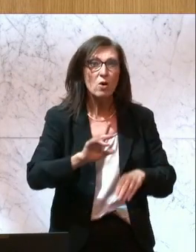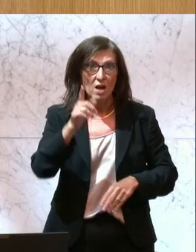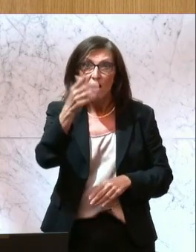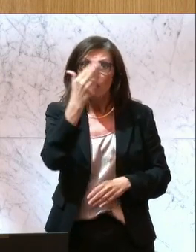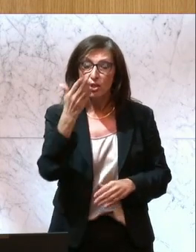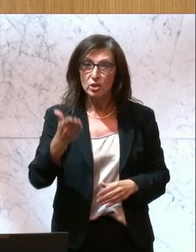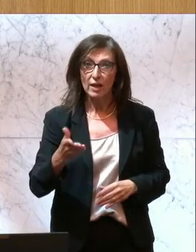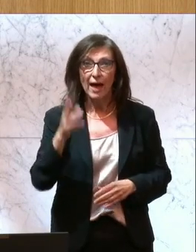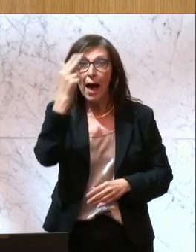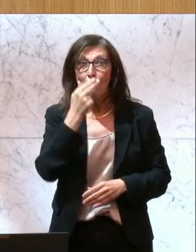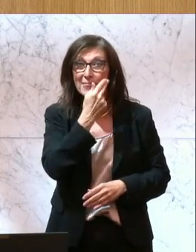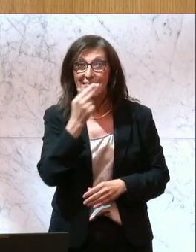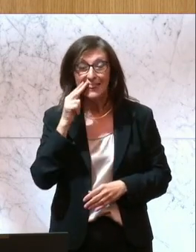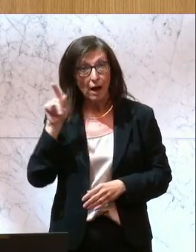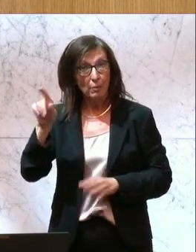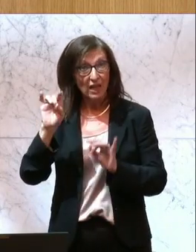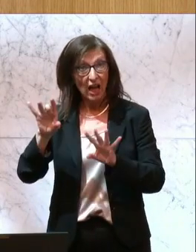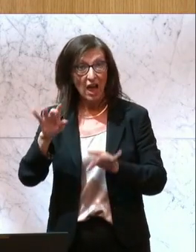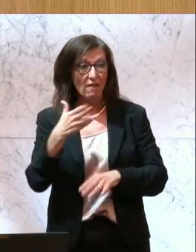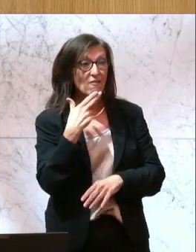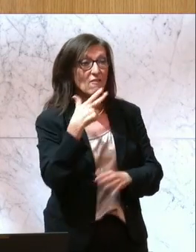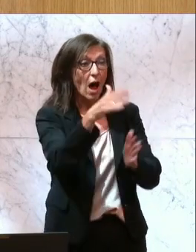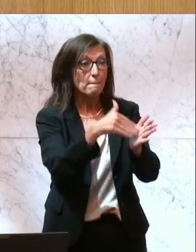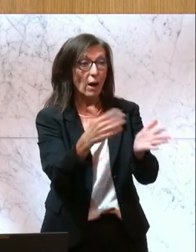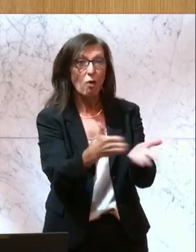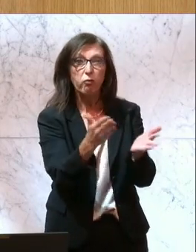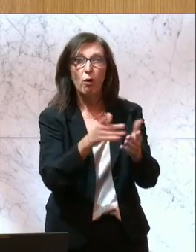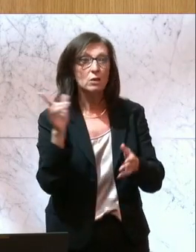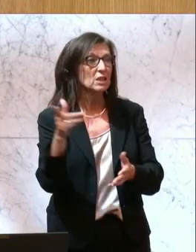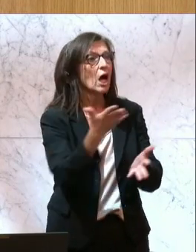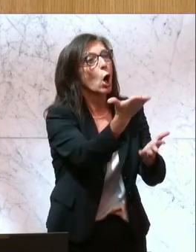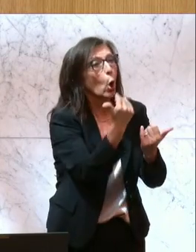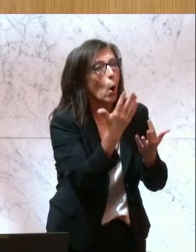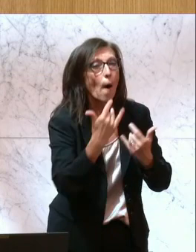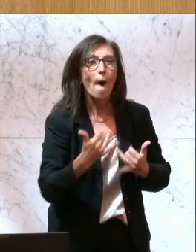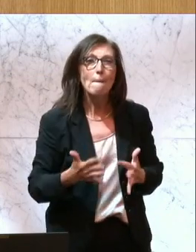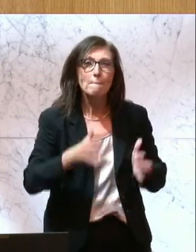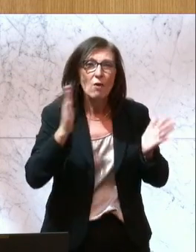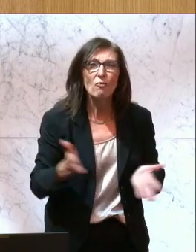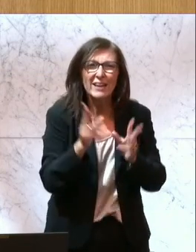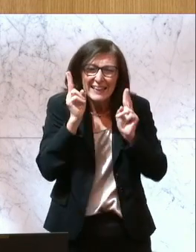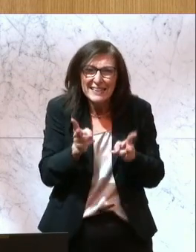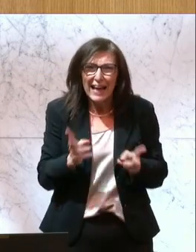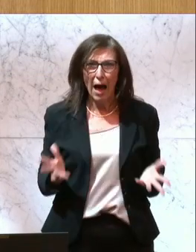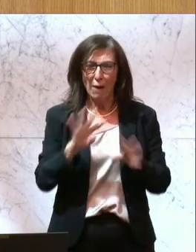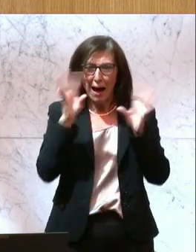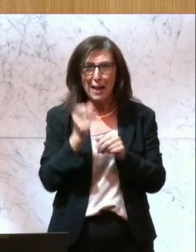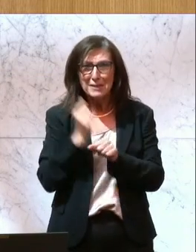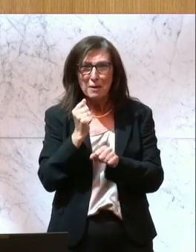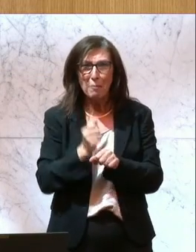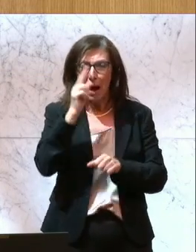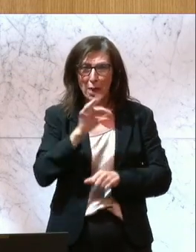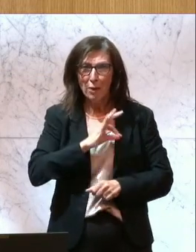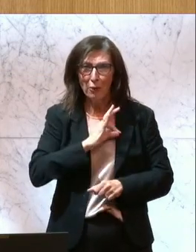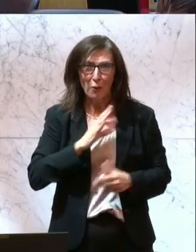Nachmittag und holen sich die Kinder, die einen Förderbedarf haben und machen das mit den Kindern. Ja, das ist alles möglich, liebe Kolleginnen und Kollegen. Und